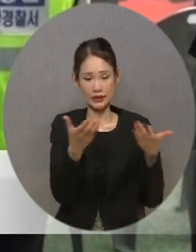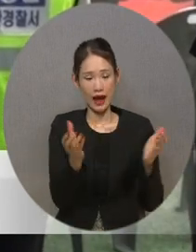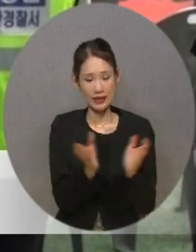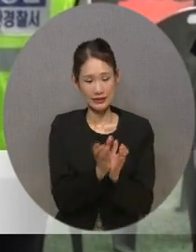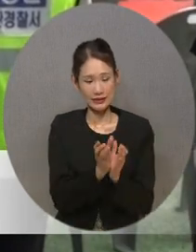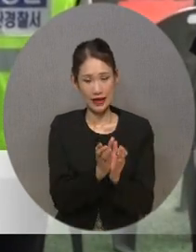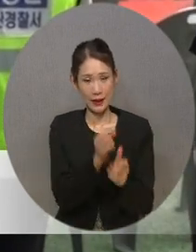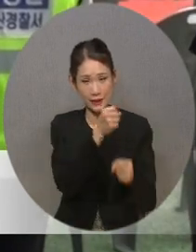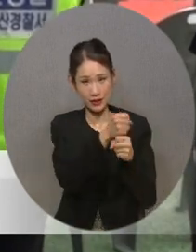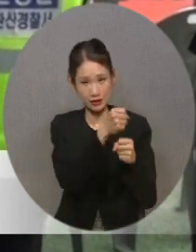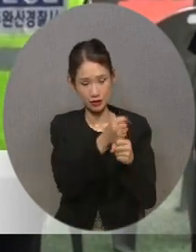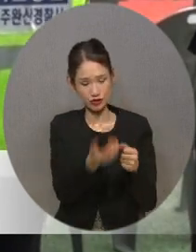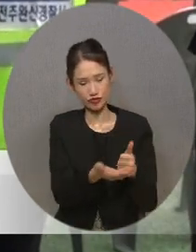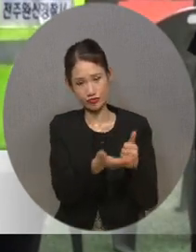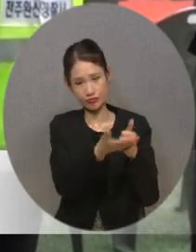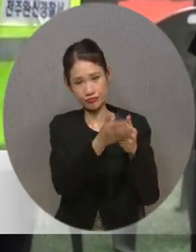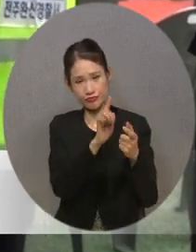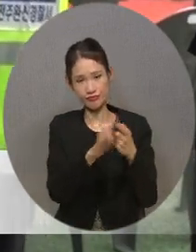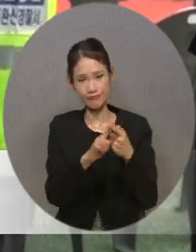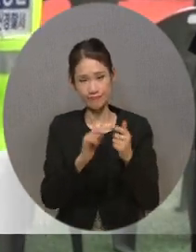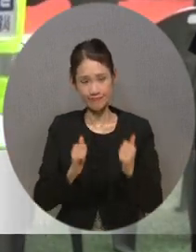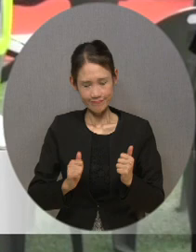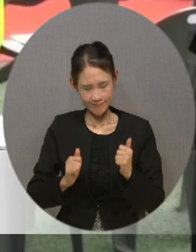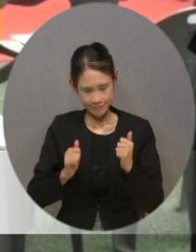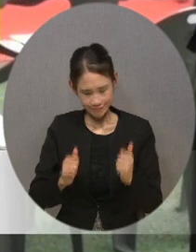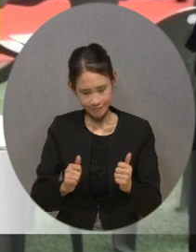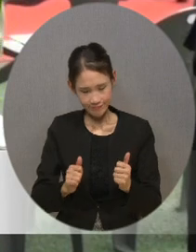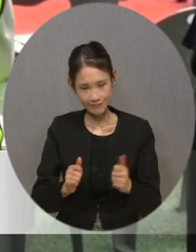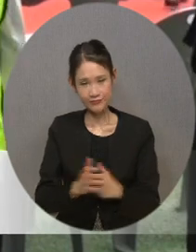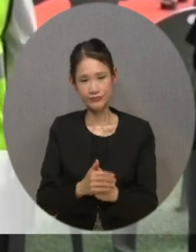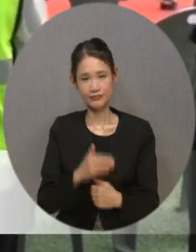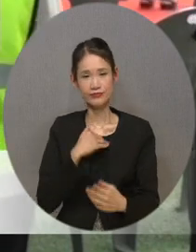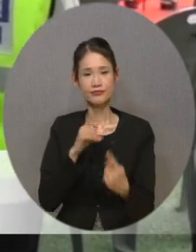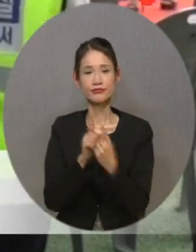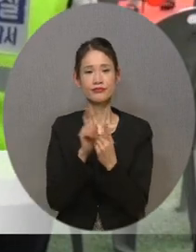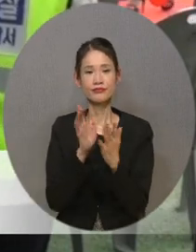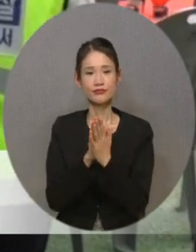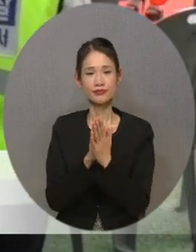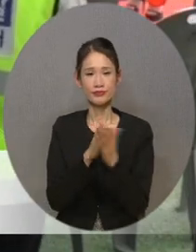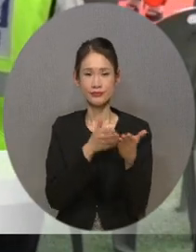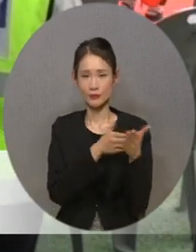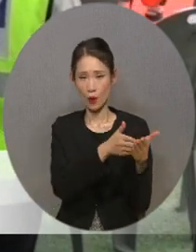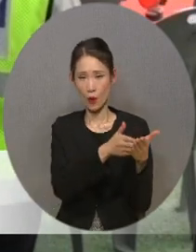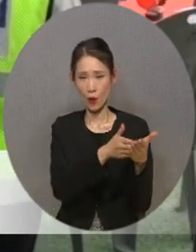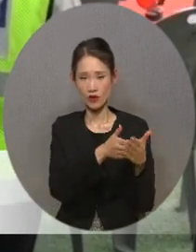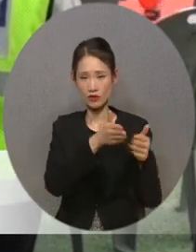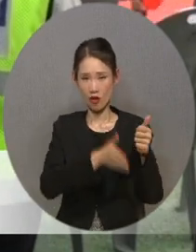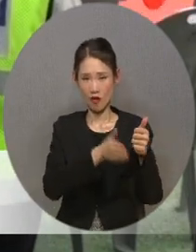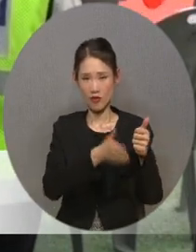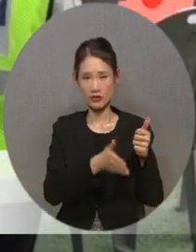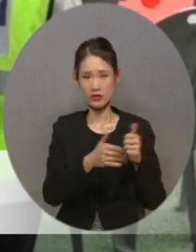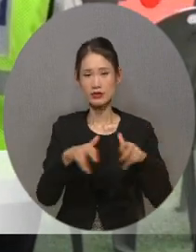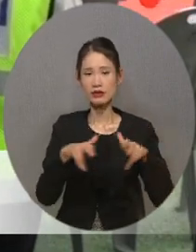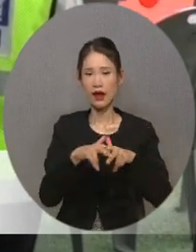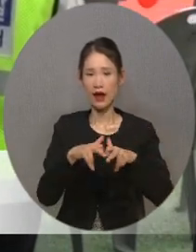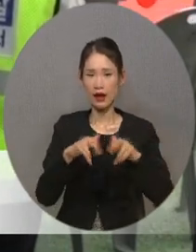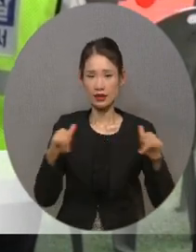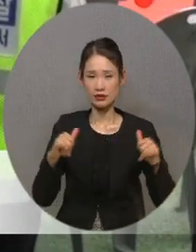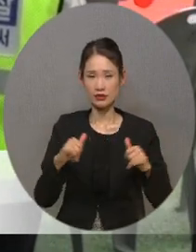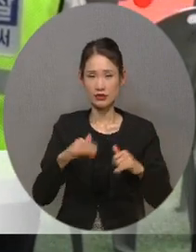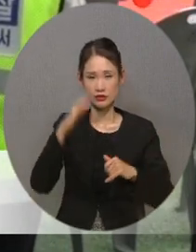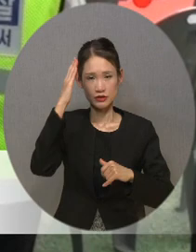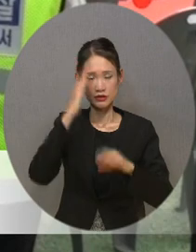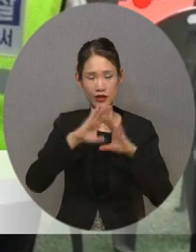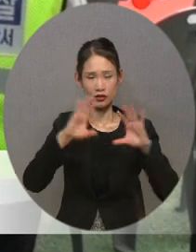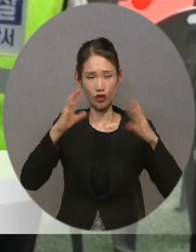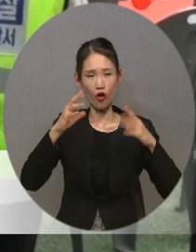육성 이런 데 대해서 열심히 저희들이 당사자로서 요구할 것이고 건의하고 그리고 장애인들의 천국을 만드는